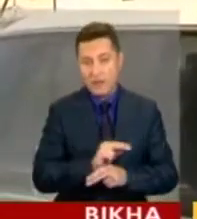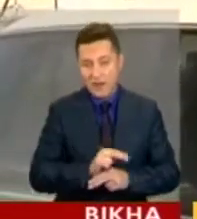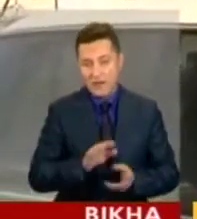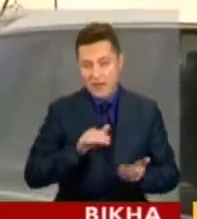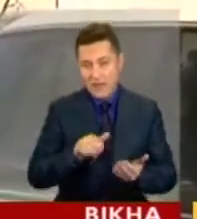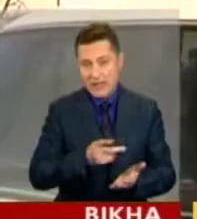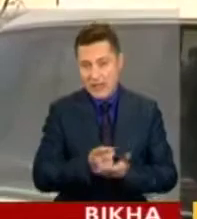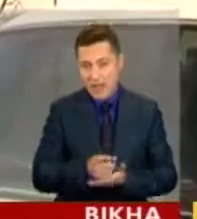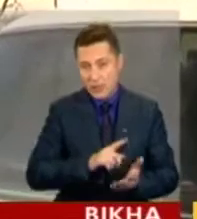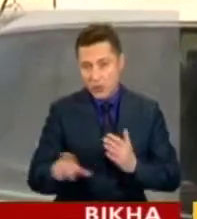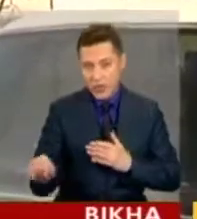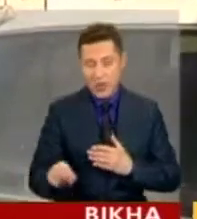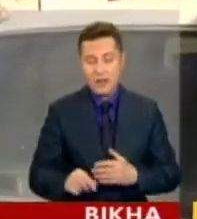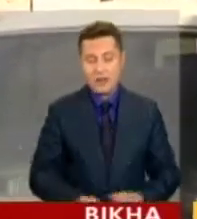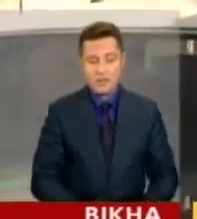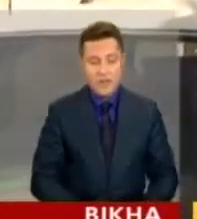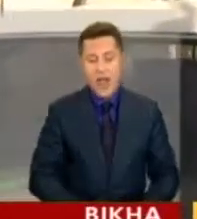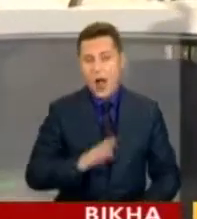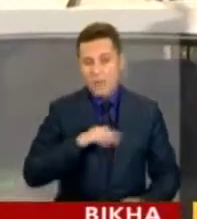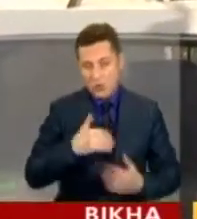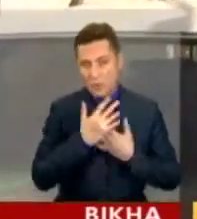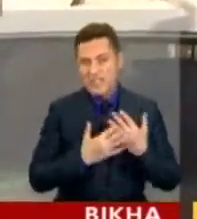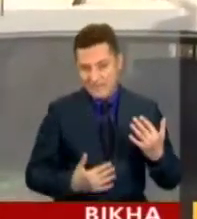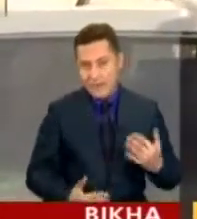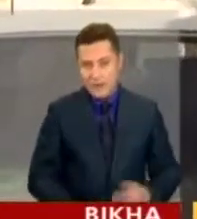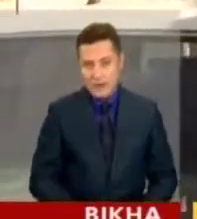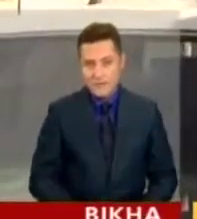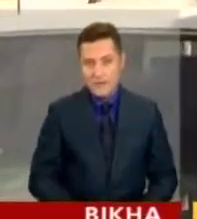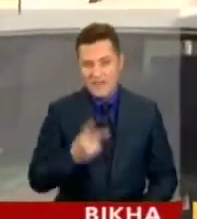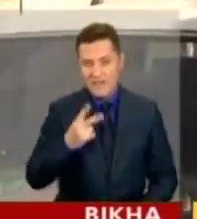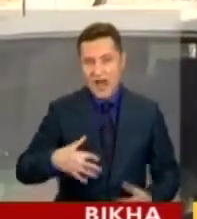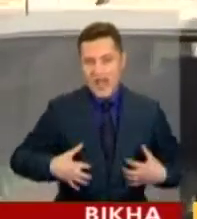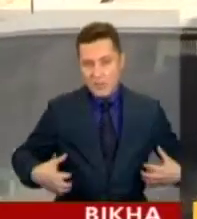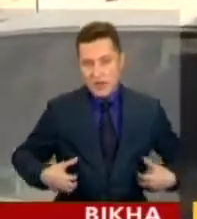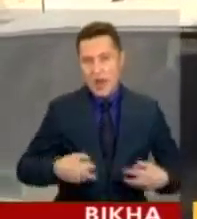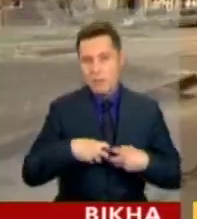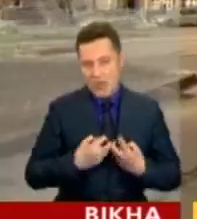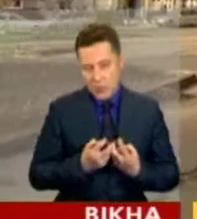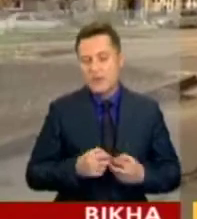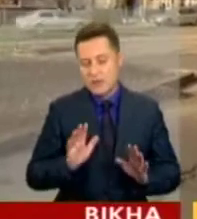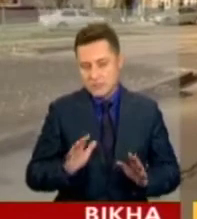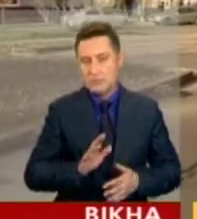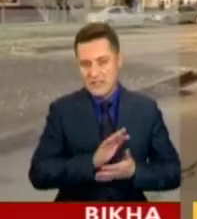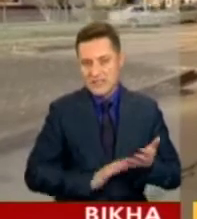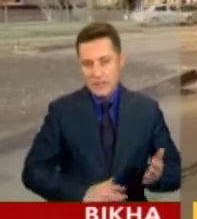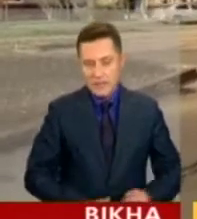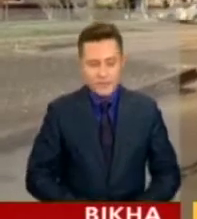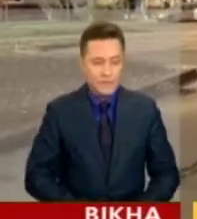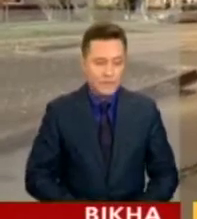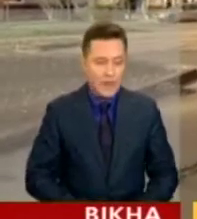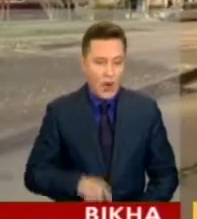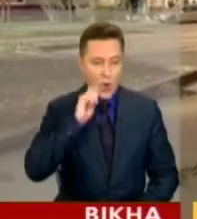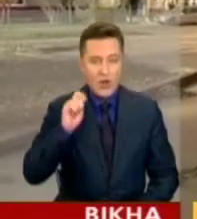извинились потом? Ну, чуть-чуть, да, потом сказала. Ну, извинились, два ребра поломали, хорошо, извинились.